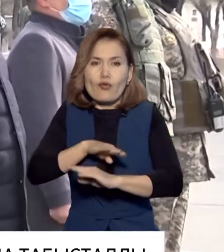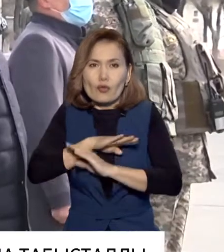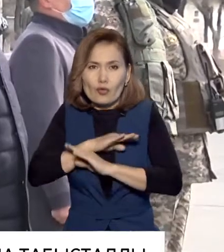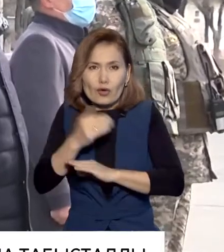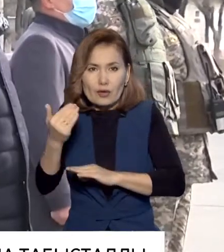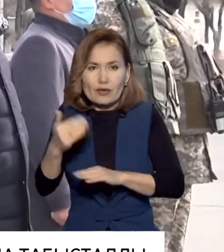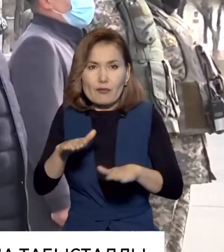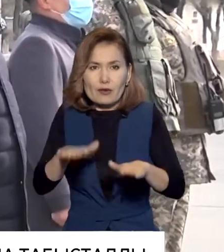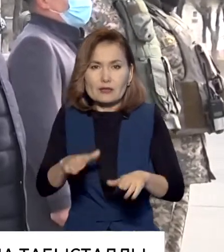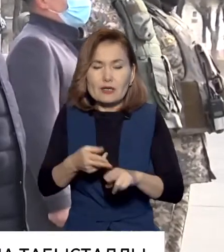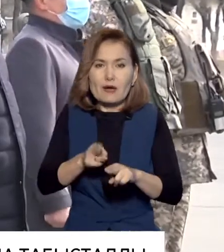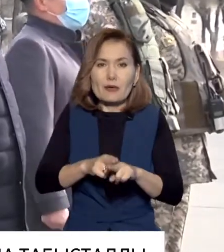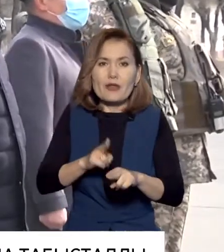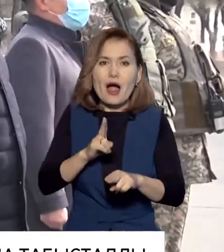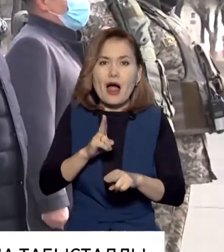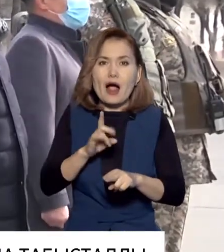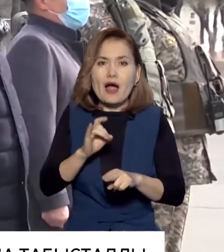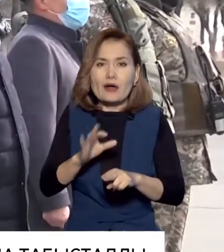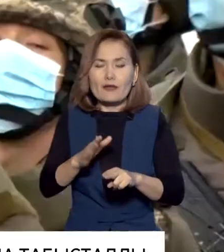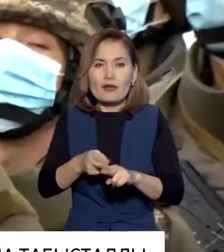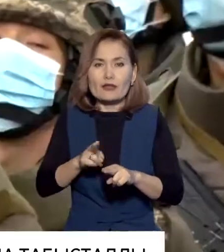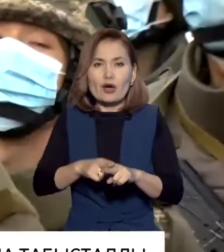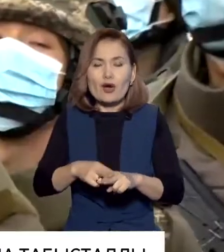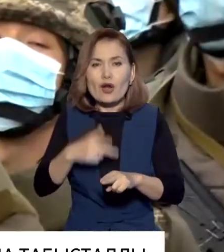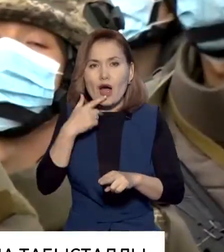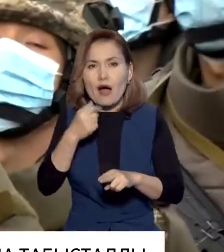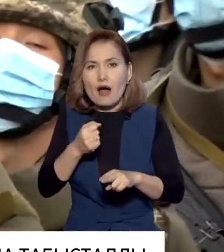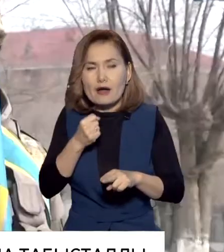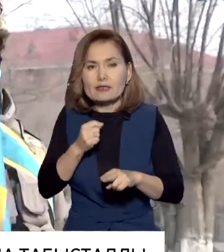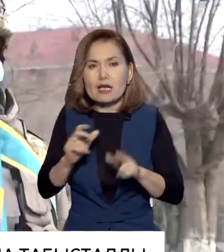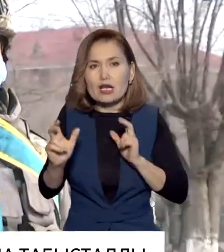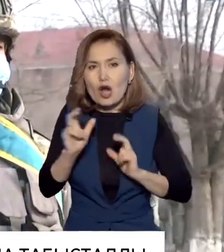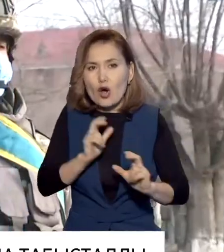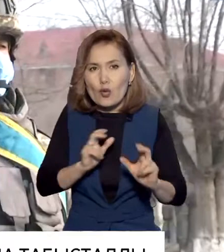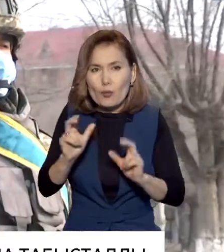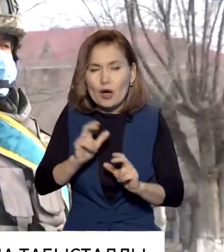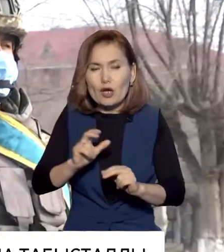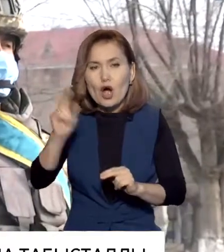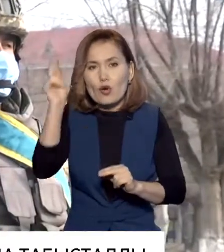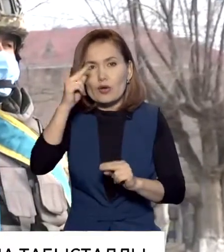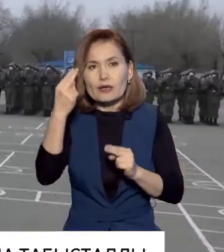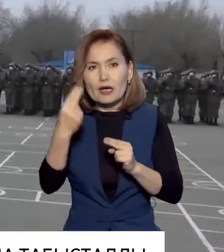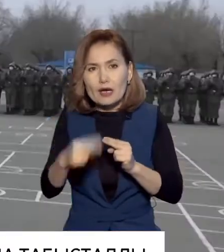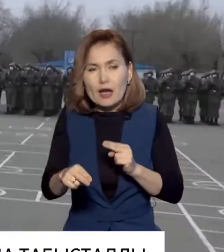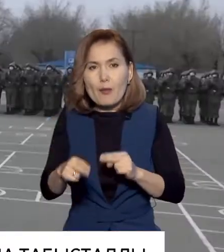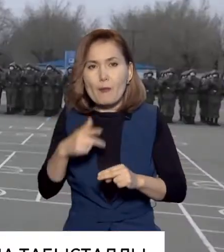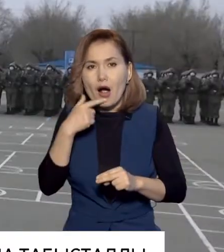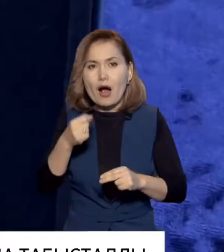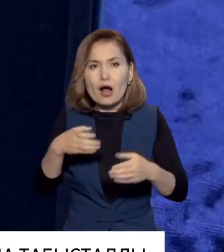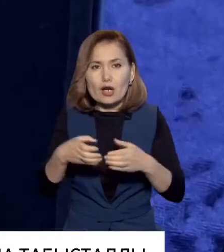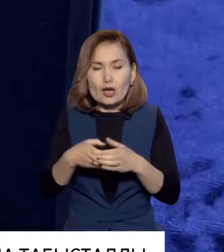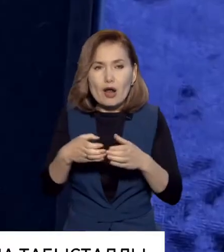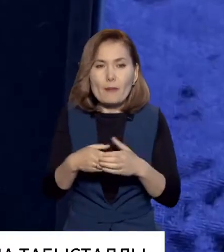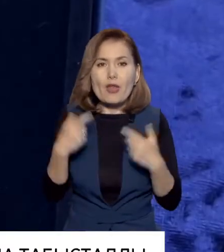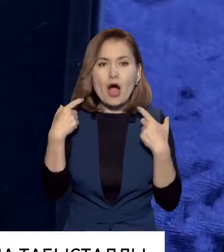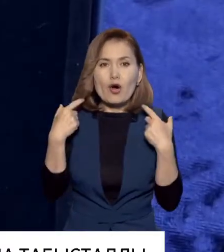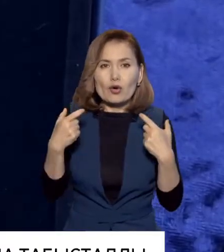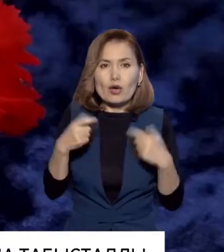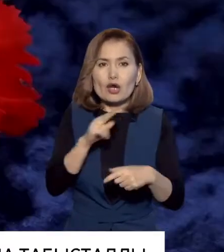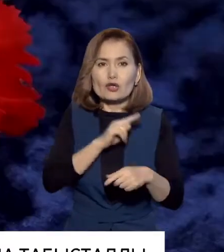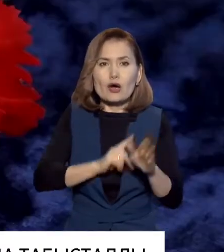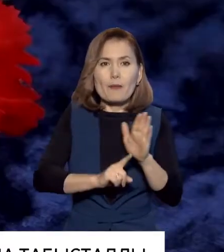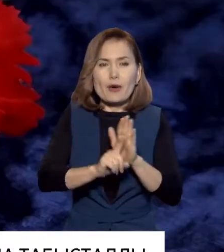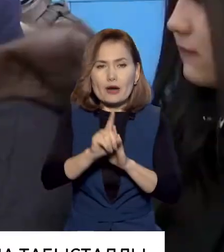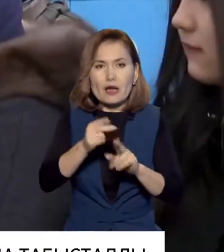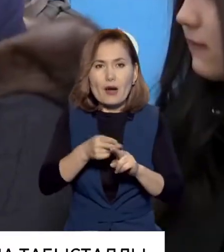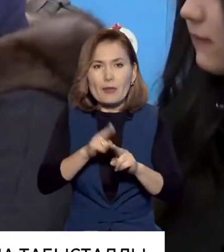Сәндібек Қайыров құрлық әскерлері әскери институты мен ұлттық қорғаныс университетін тәмамдаған. Қарулы күштерде взвод командирінен бастап